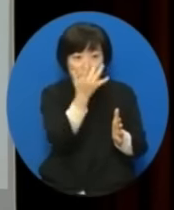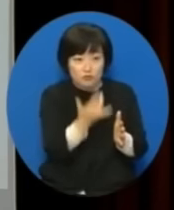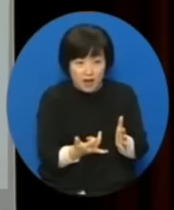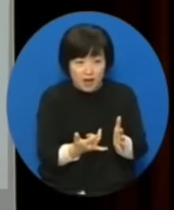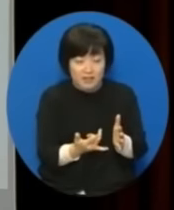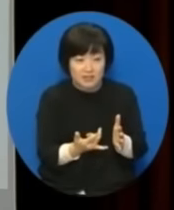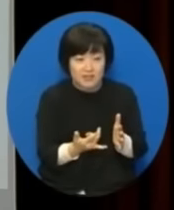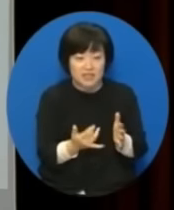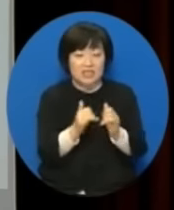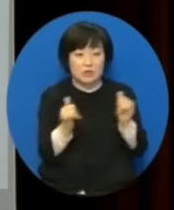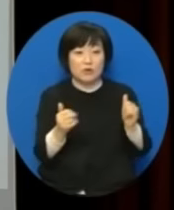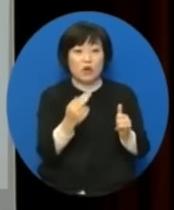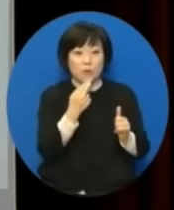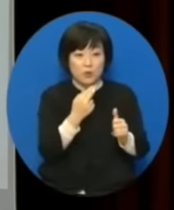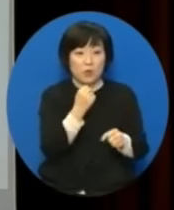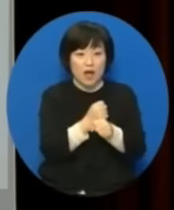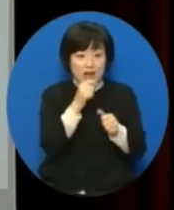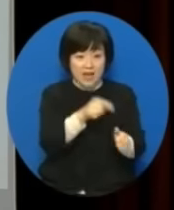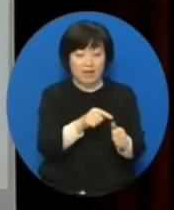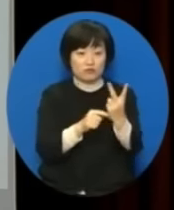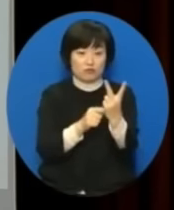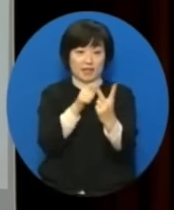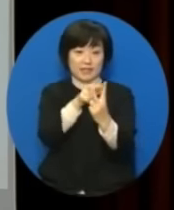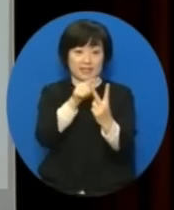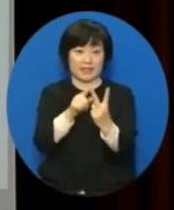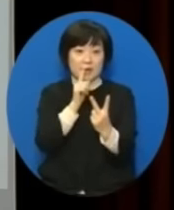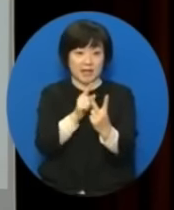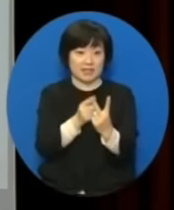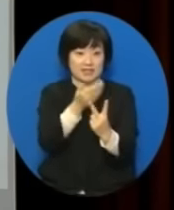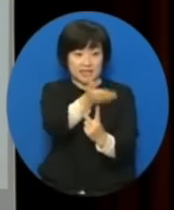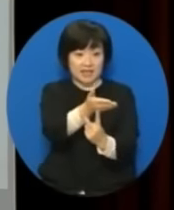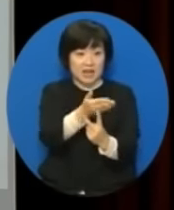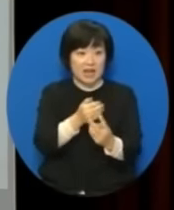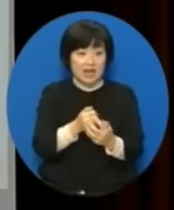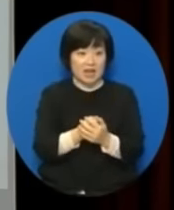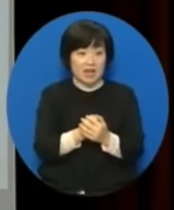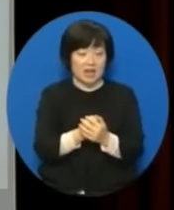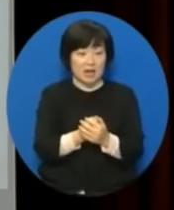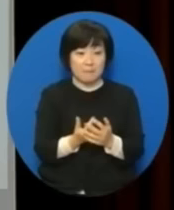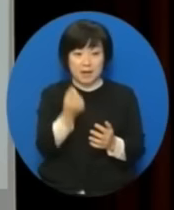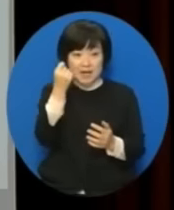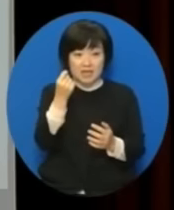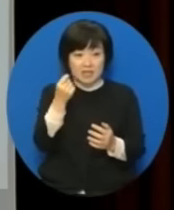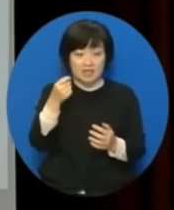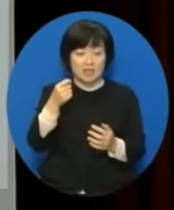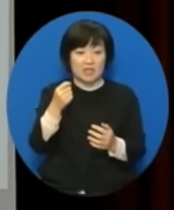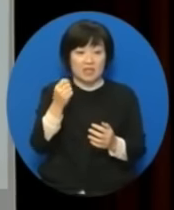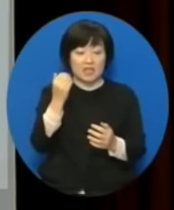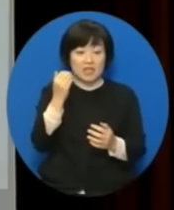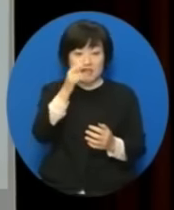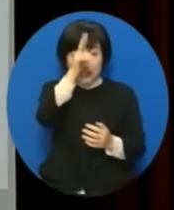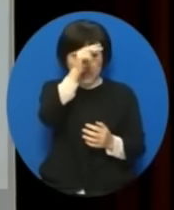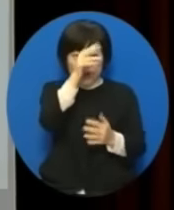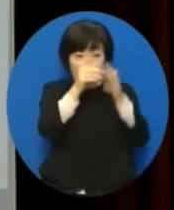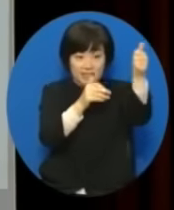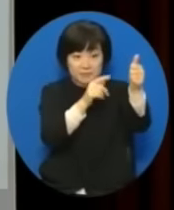하라. 자, 그 두 가지 말씀하셨으니까 예. 일단 그 총장님한테 메모를 빨리 넣어드리고. 예예.